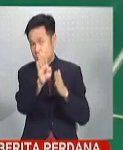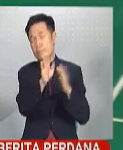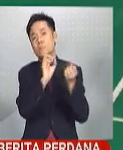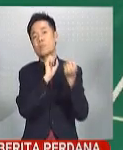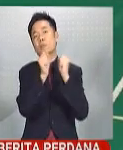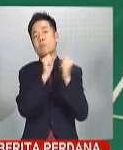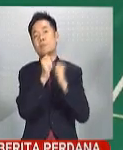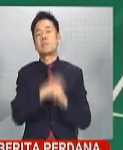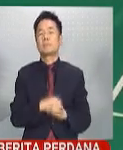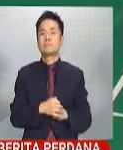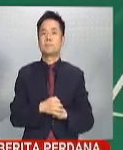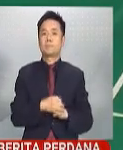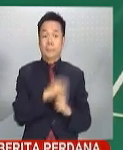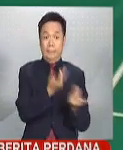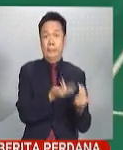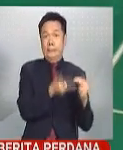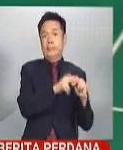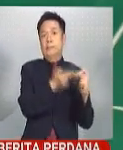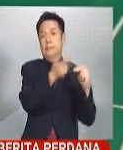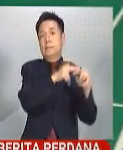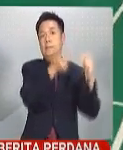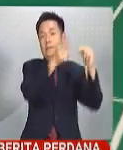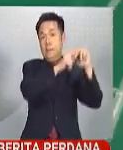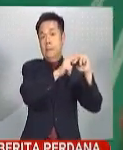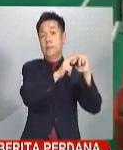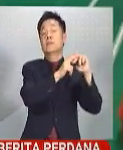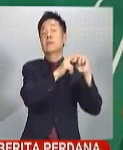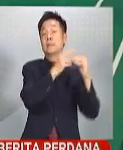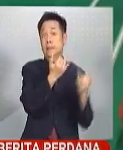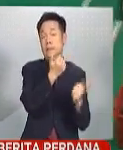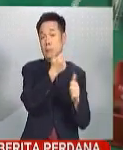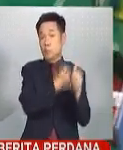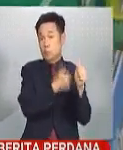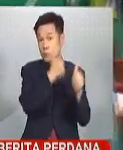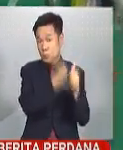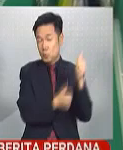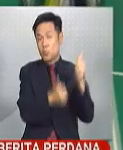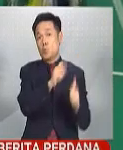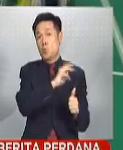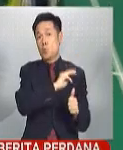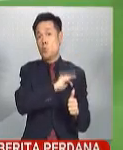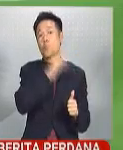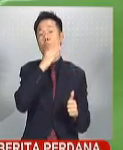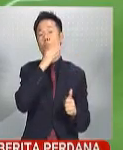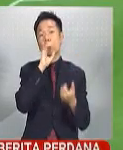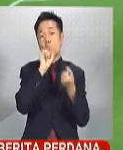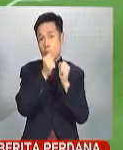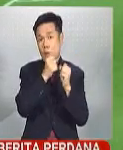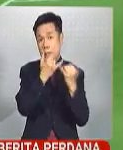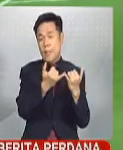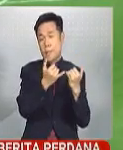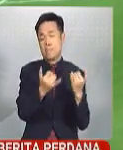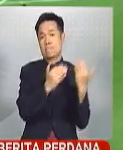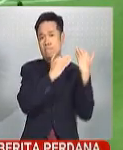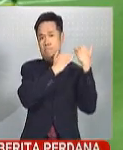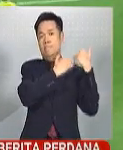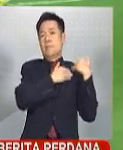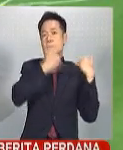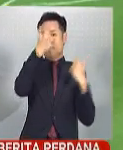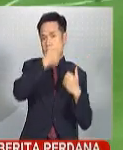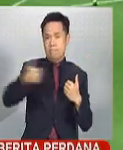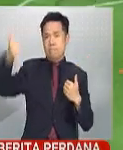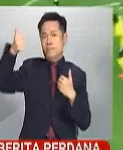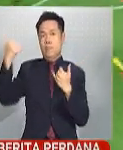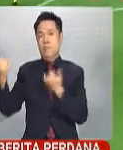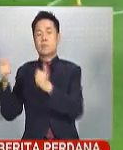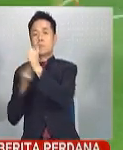seperti amalan-amalan sebelum ini, setiap Menteri Belia dan Sukan yang dilantik secara automatik akan menjadi penaung bagi persatuan ini. Dalam